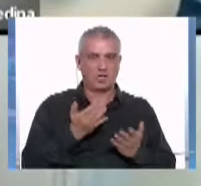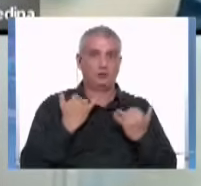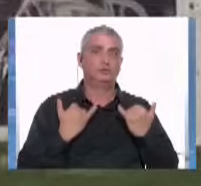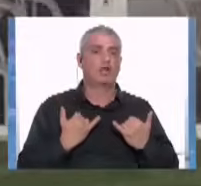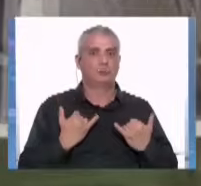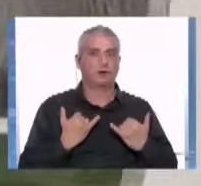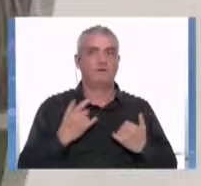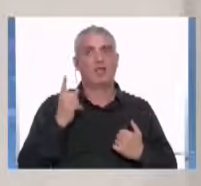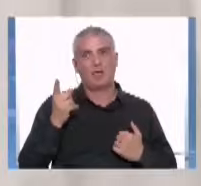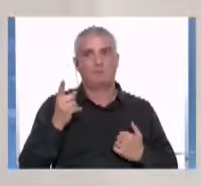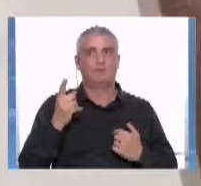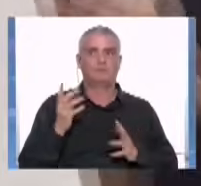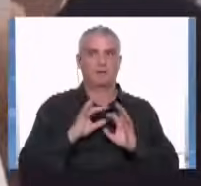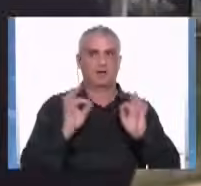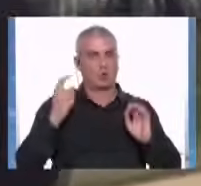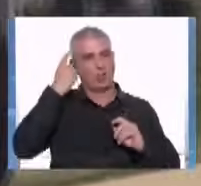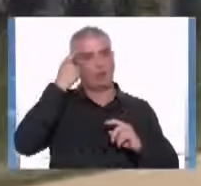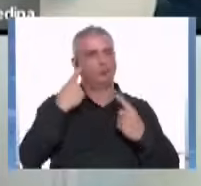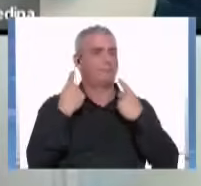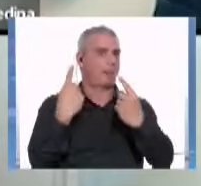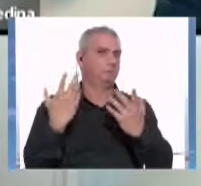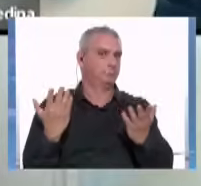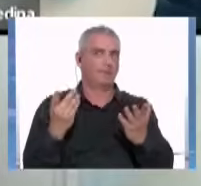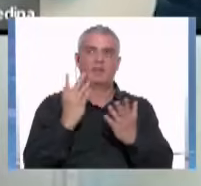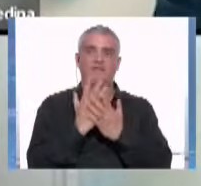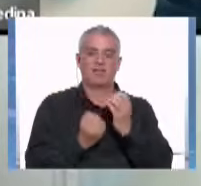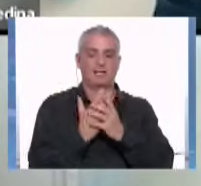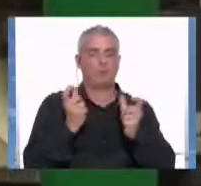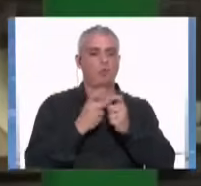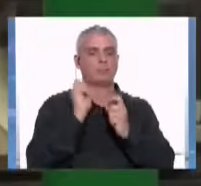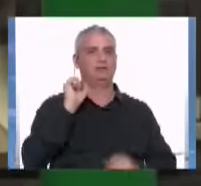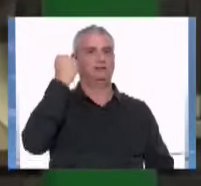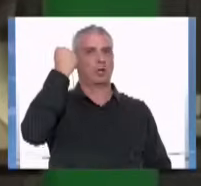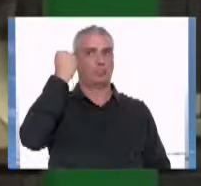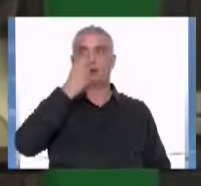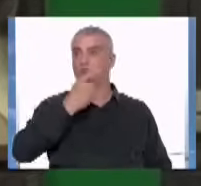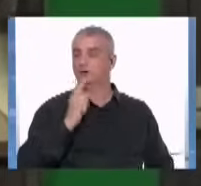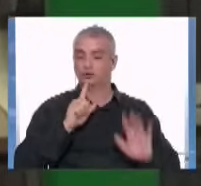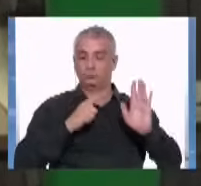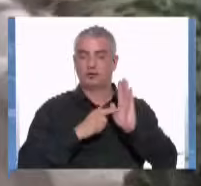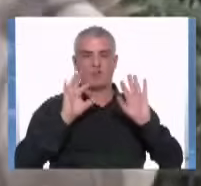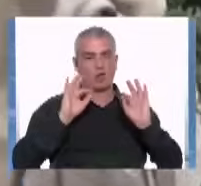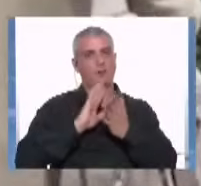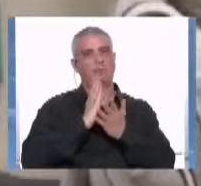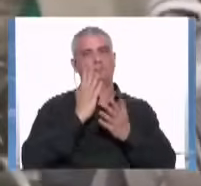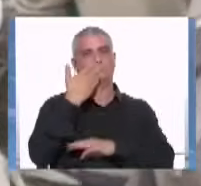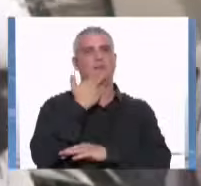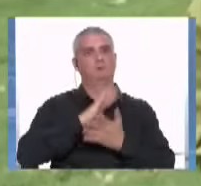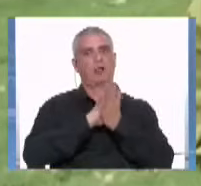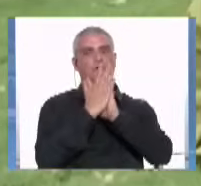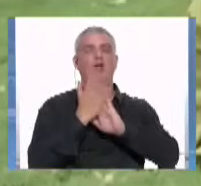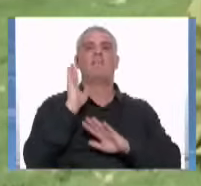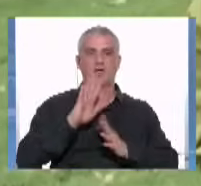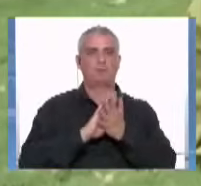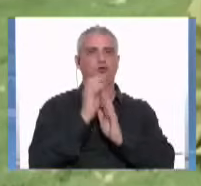שכרגע הם התחילו לחשוב על עצמם. הם הקימו תא ציוני. השביעי באוקטובר שינה את מדינת ישראל, והוא ישנה